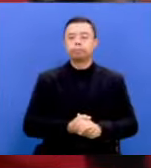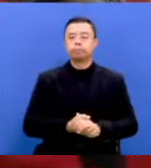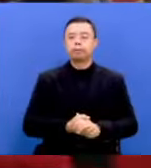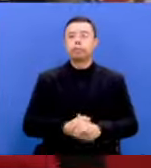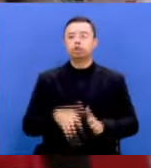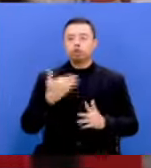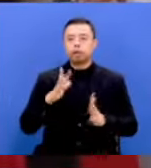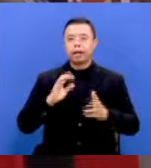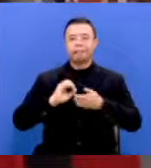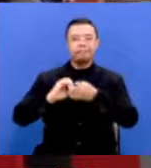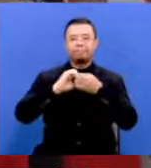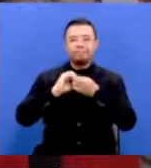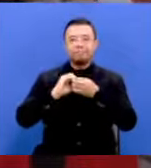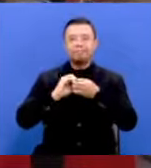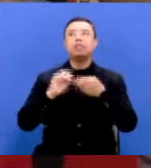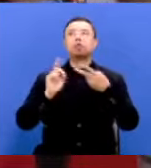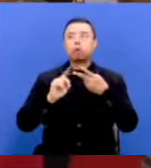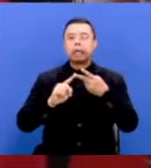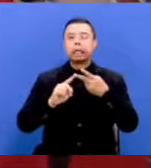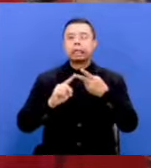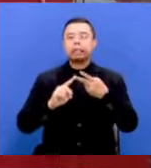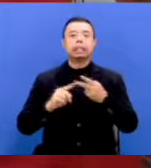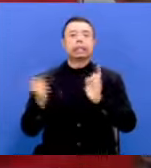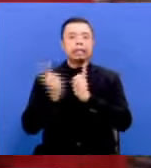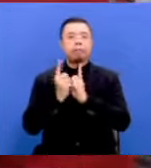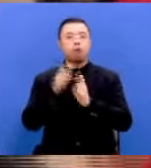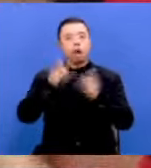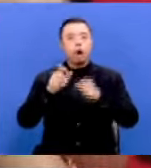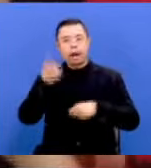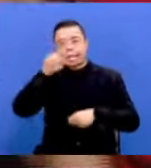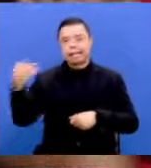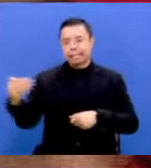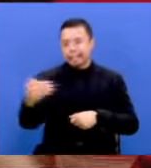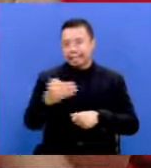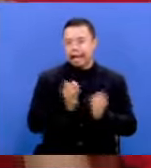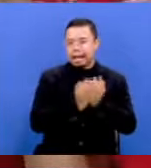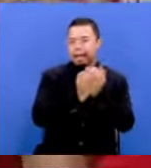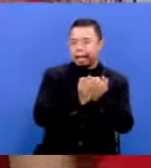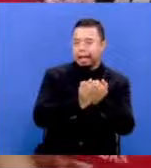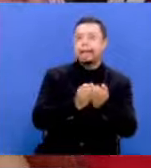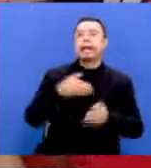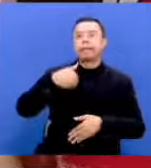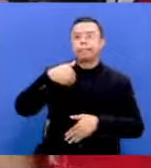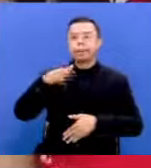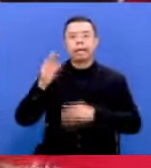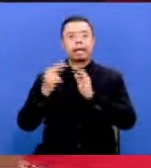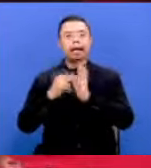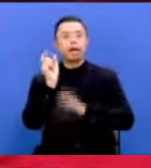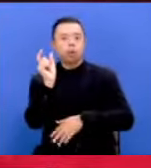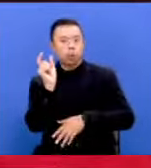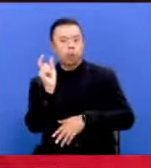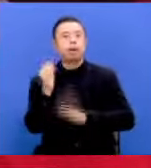selain melakukan konsolidasi Ganjar juga dijadwalkan bertemu dengan kalangan nelayan serta San k tokoh nadatul ulama hingga menghadiri